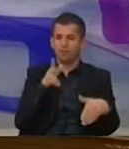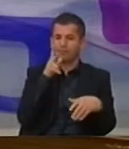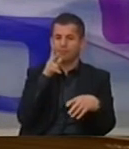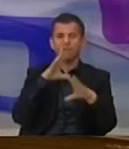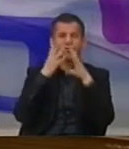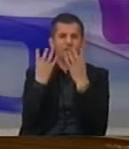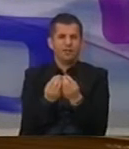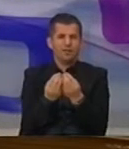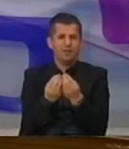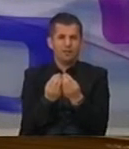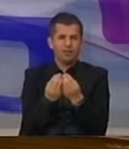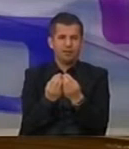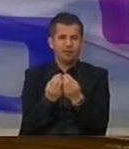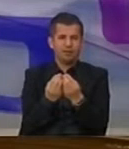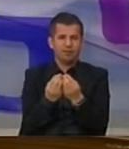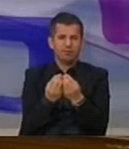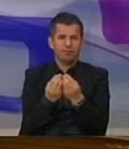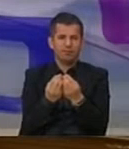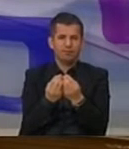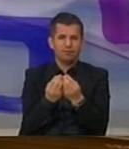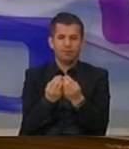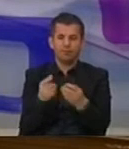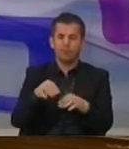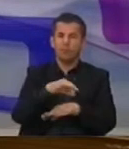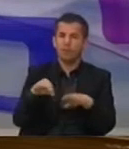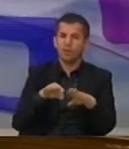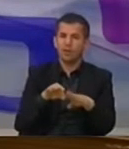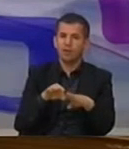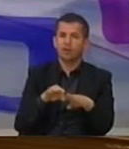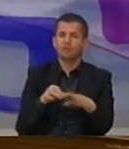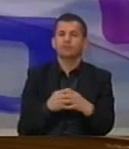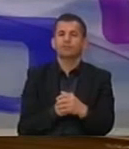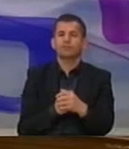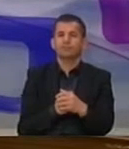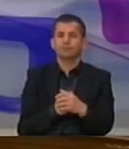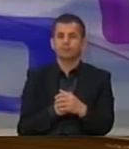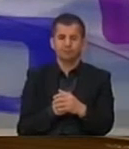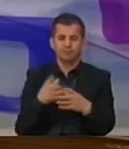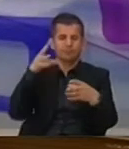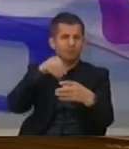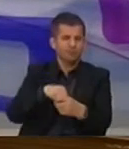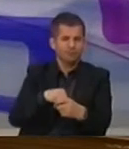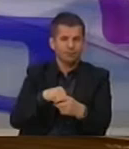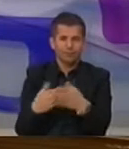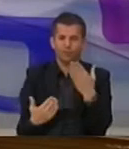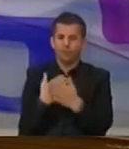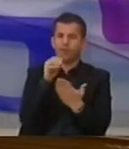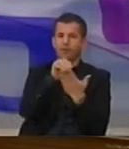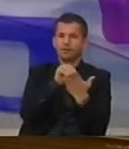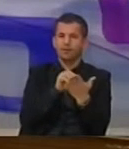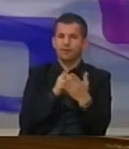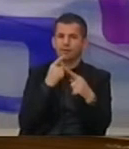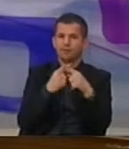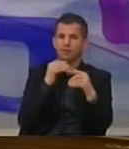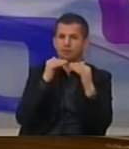integrimin jemi duke bë projektin, kemi inicu për integrimin e sistemit të regjistrimit dhe unifikimin